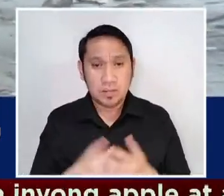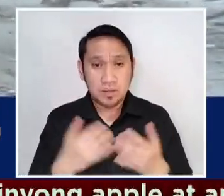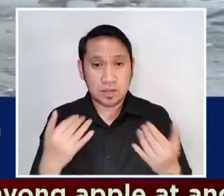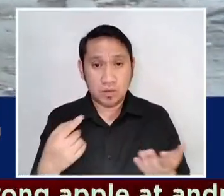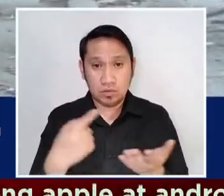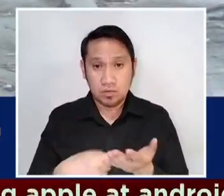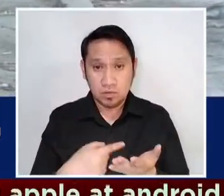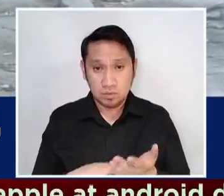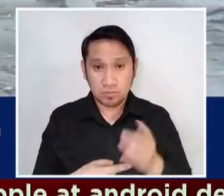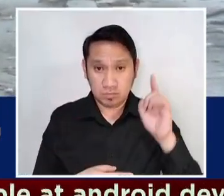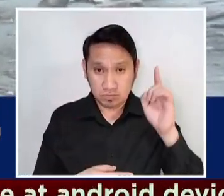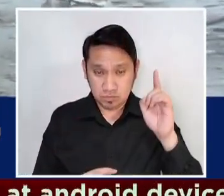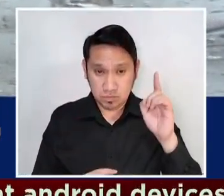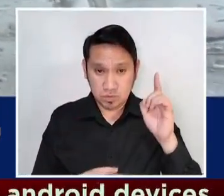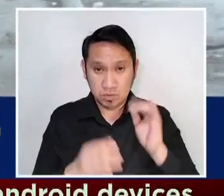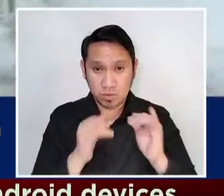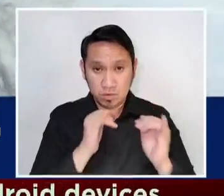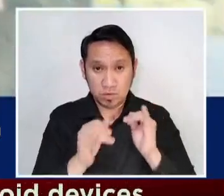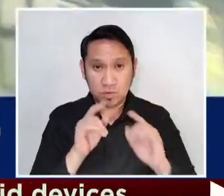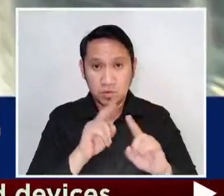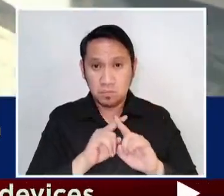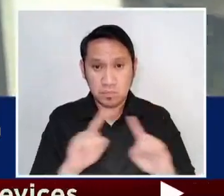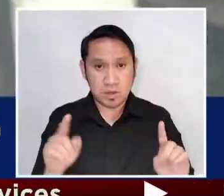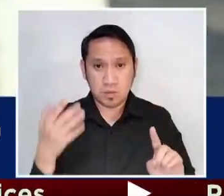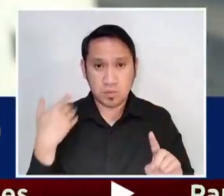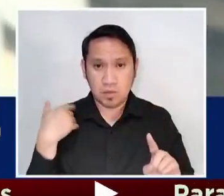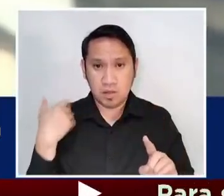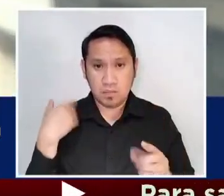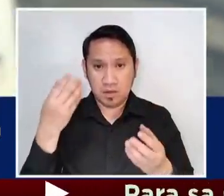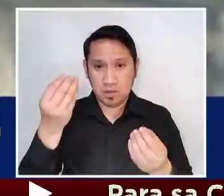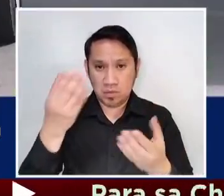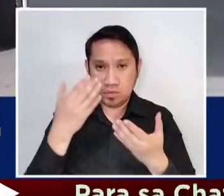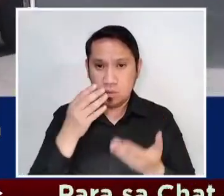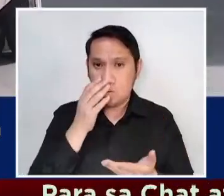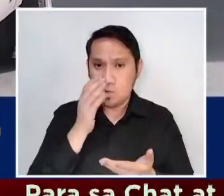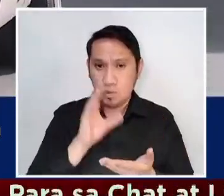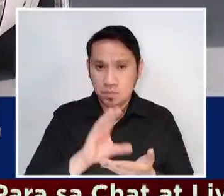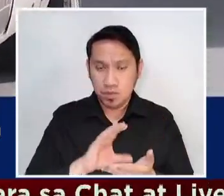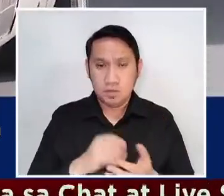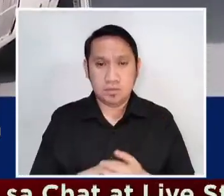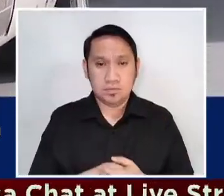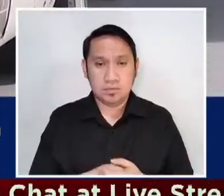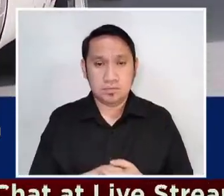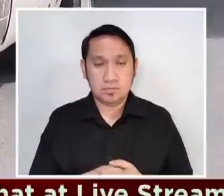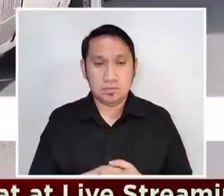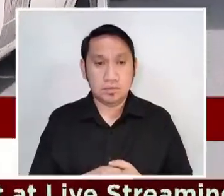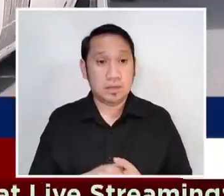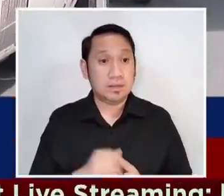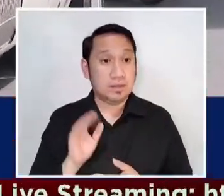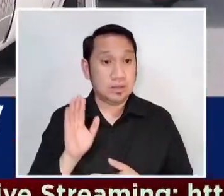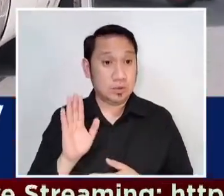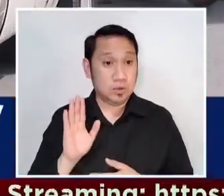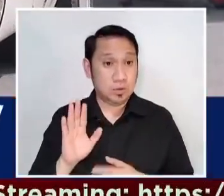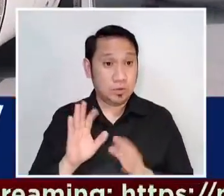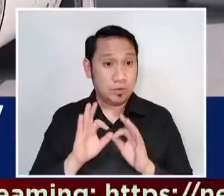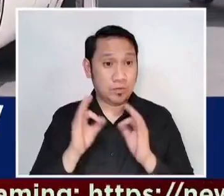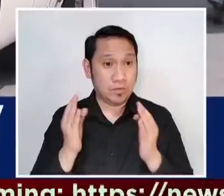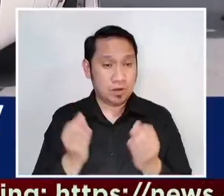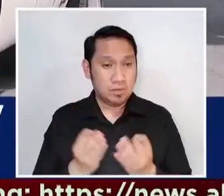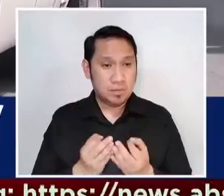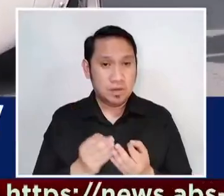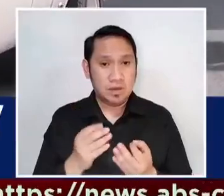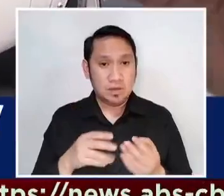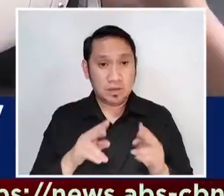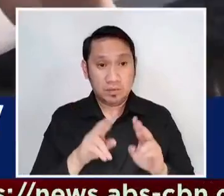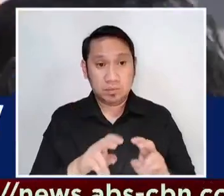ABS-CBN News si Bantag, pero hindi pa ito nagbibigay ng anumang komento. Diskumpiyado naman ang pamilya Mabasa sa resulta ng autopsy